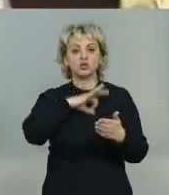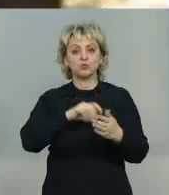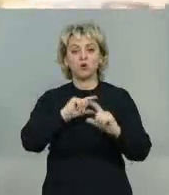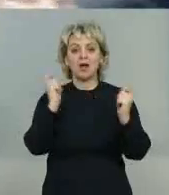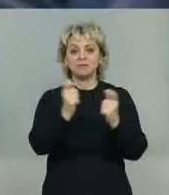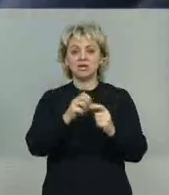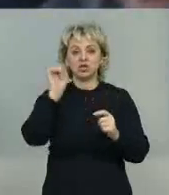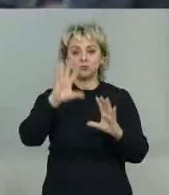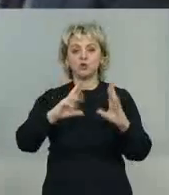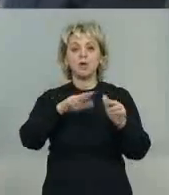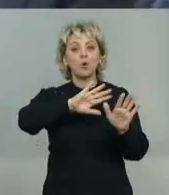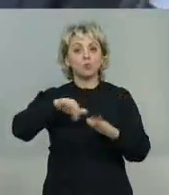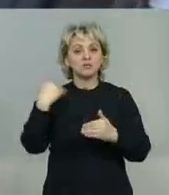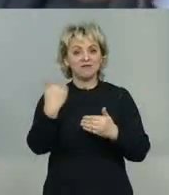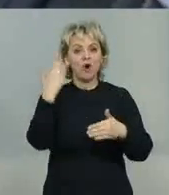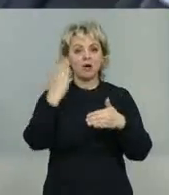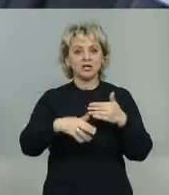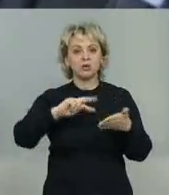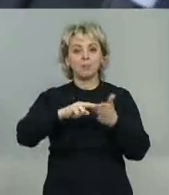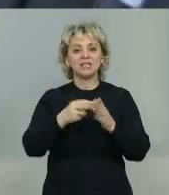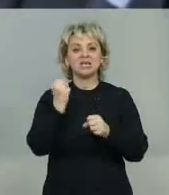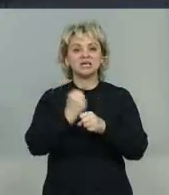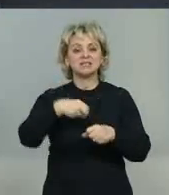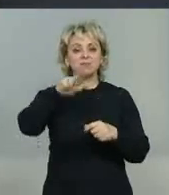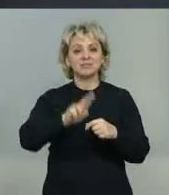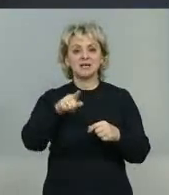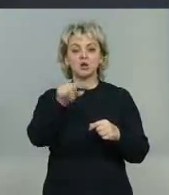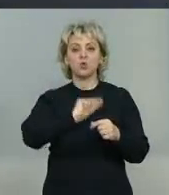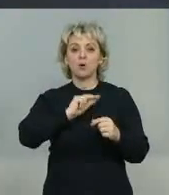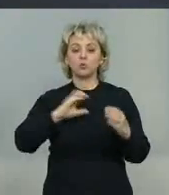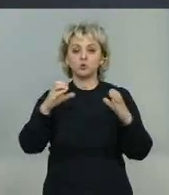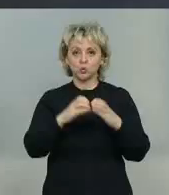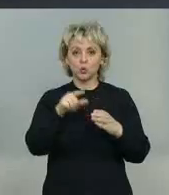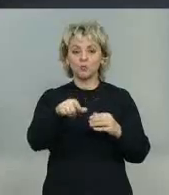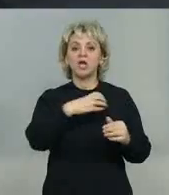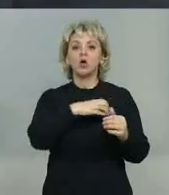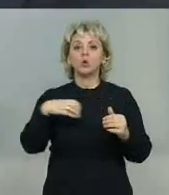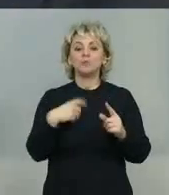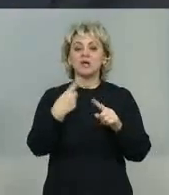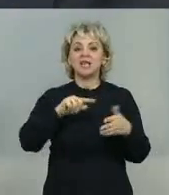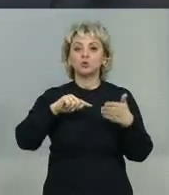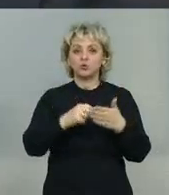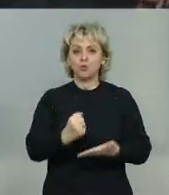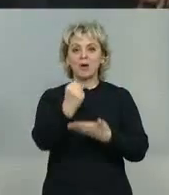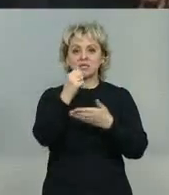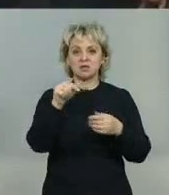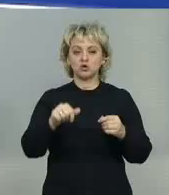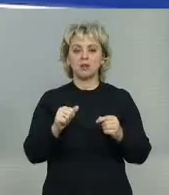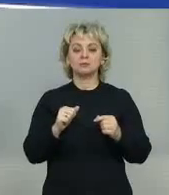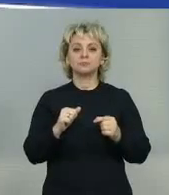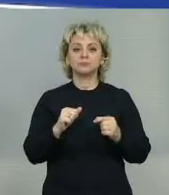объектов чемпионата мира после его окончания планируется создать специальную рабочую группу. Губернатор эту идею поддержал.